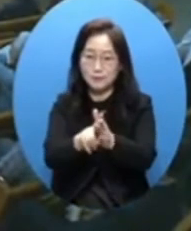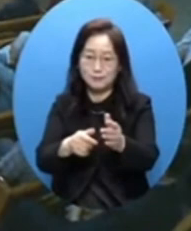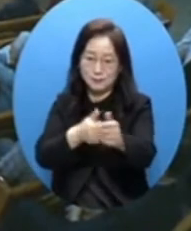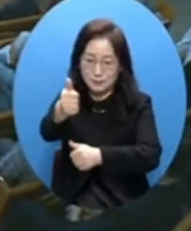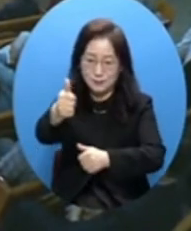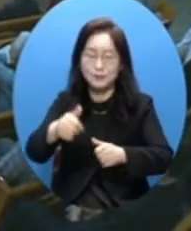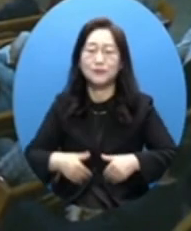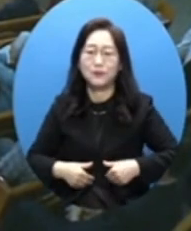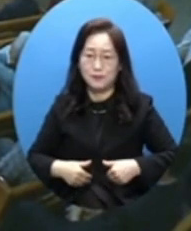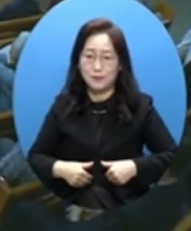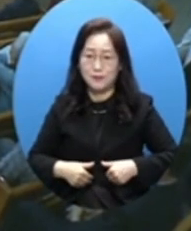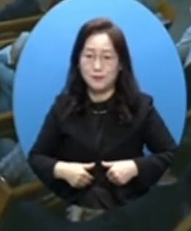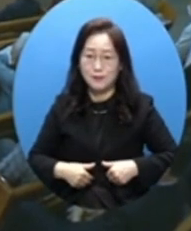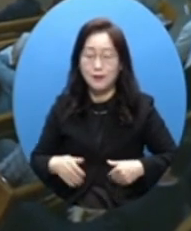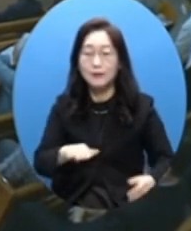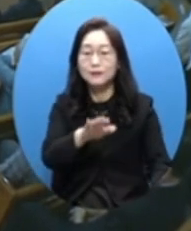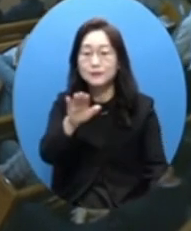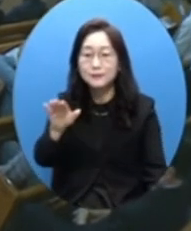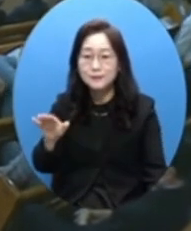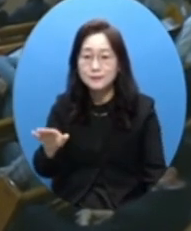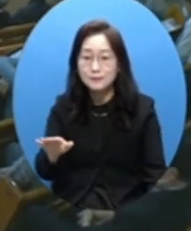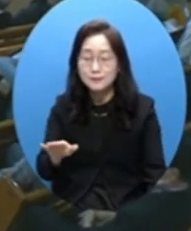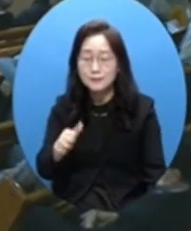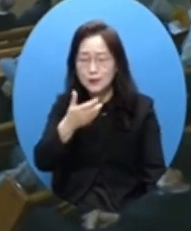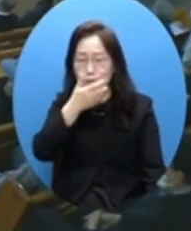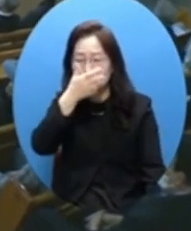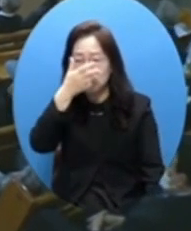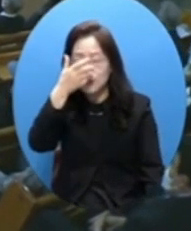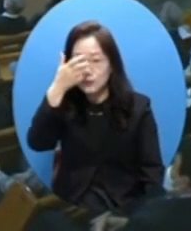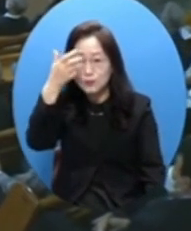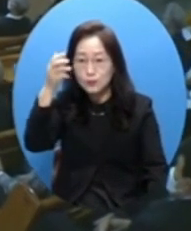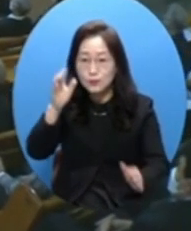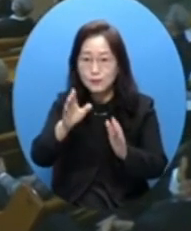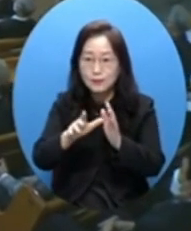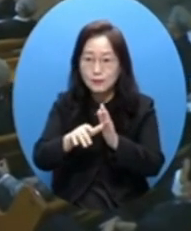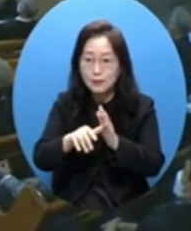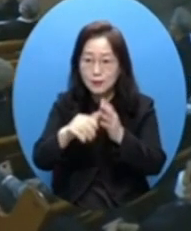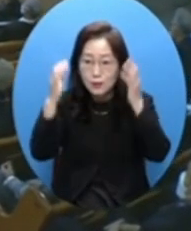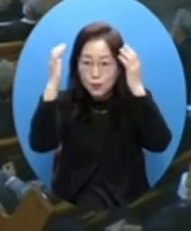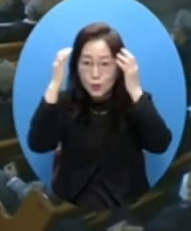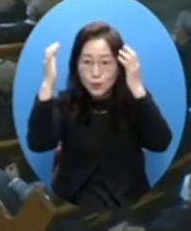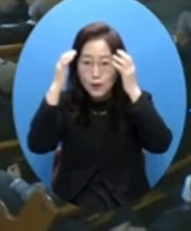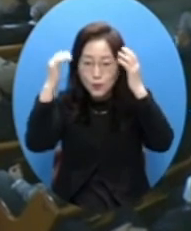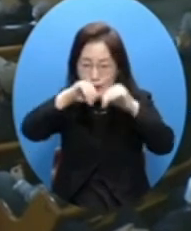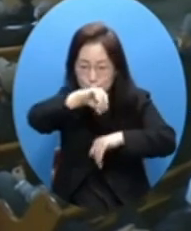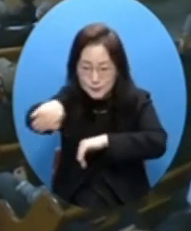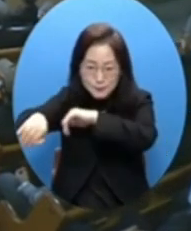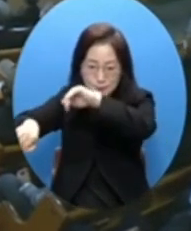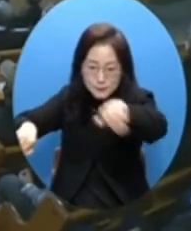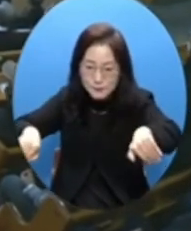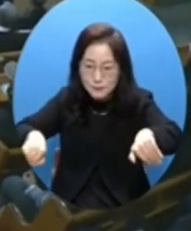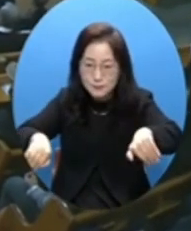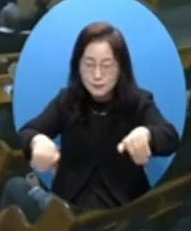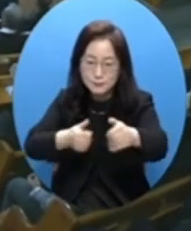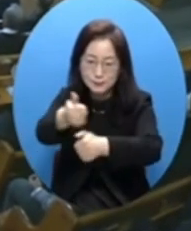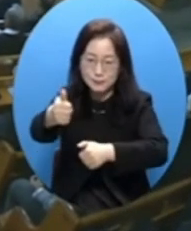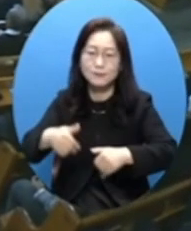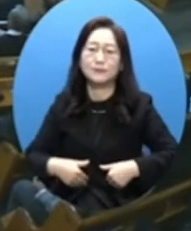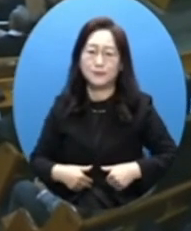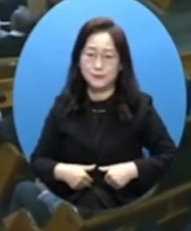합니다 우리가 꿈을 꾸며 나갈 때 우리 다가오는 고난을 가정을 믿음으로 헤쳐나가야 합니다